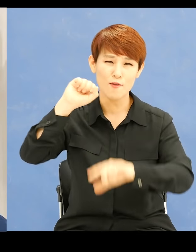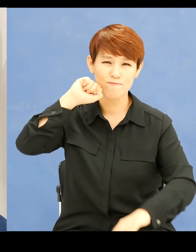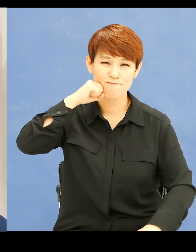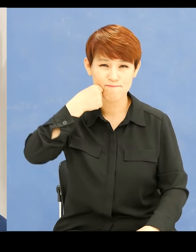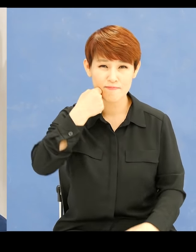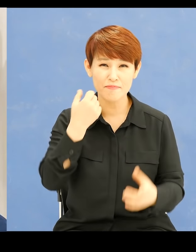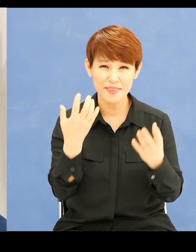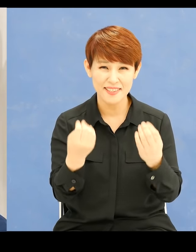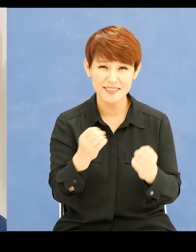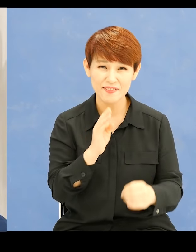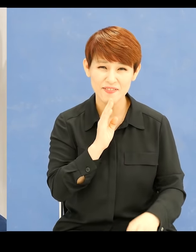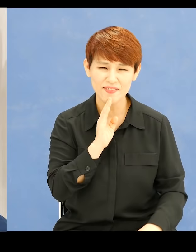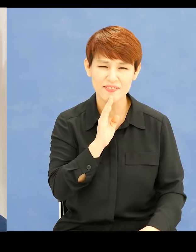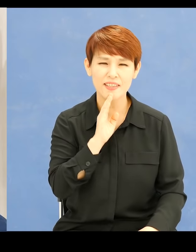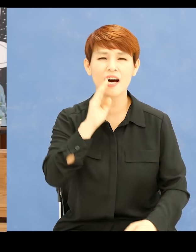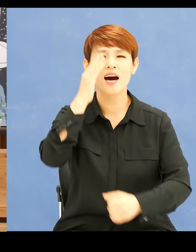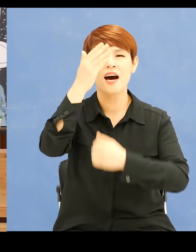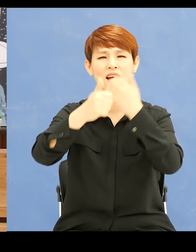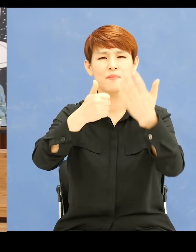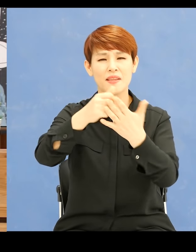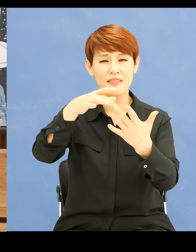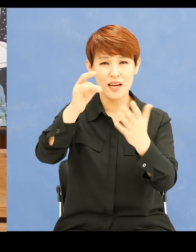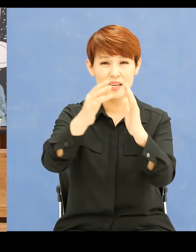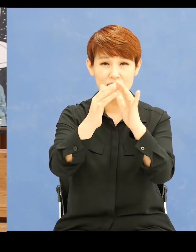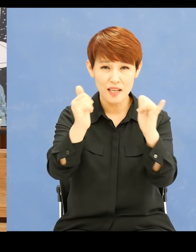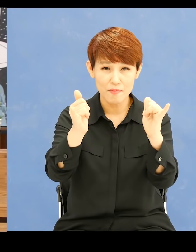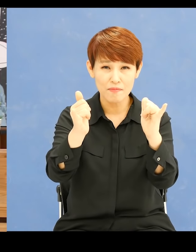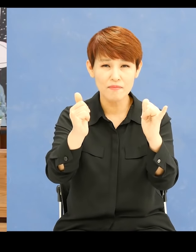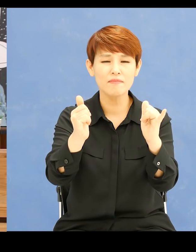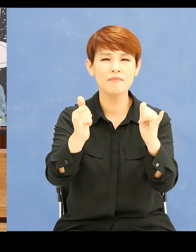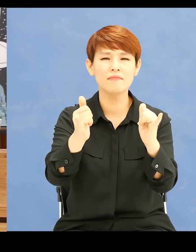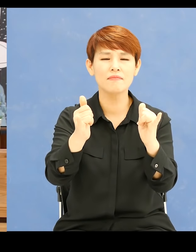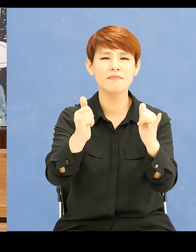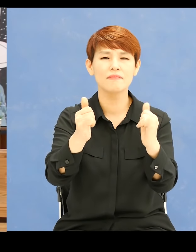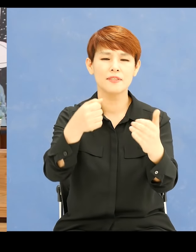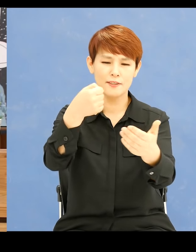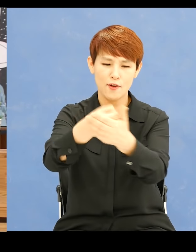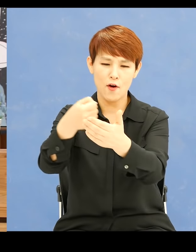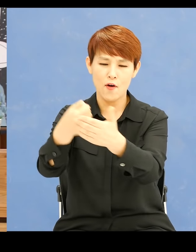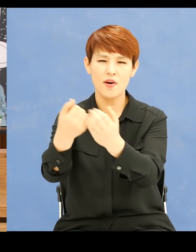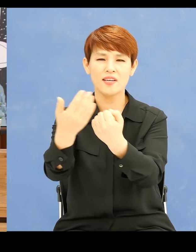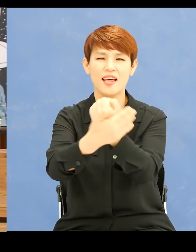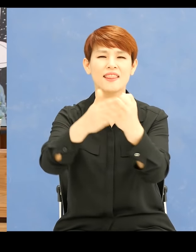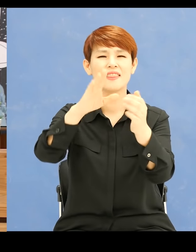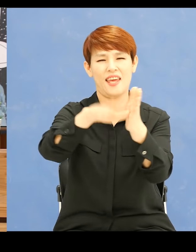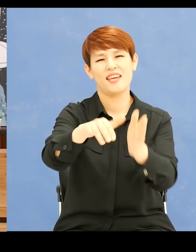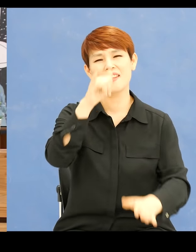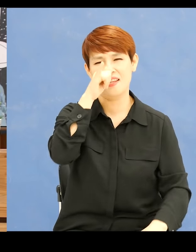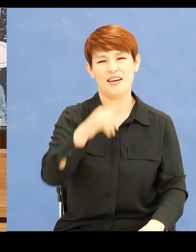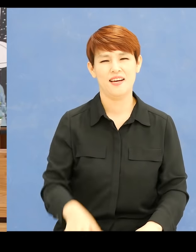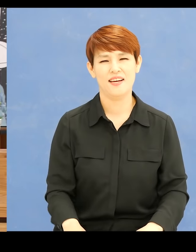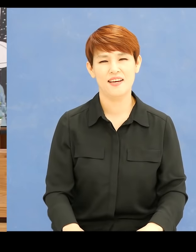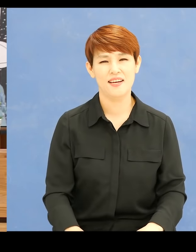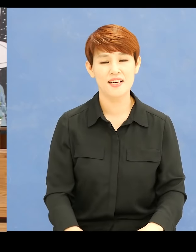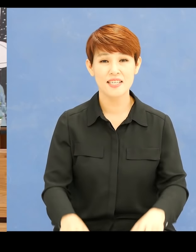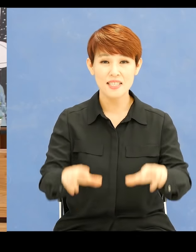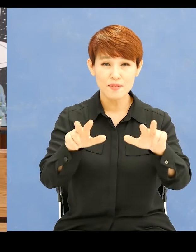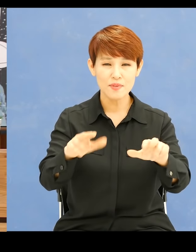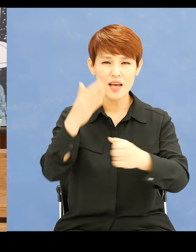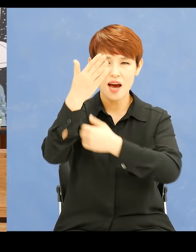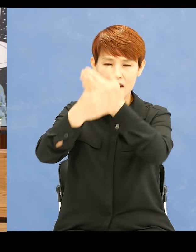좋겠다는 것이죠. 비행기가 하늘을 날기 위해서는 정말 손톱만한 나사 하나만 고장이 나도 그 비행기는 하늘을 날 수 없거든요. 하나님께서